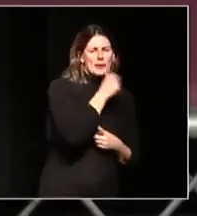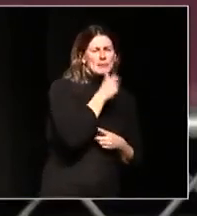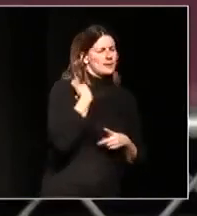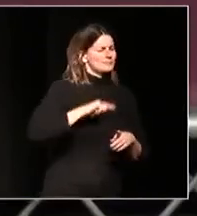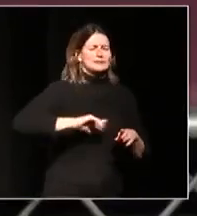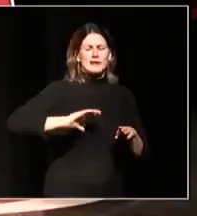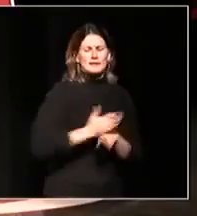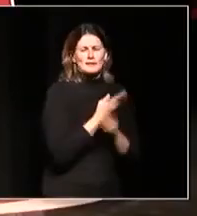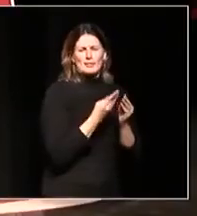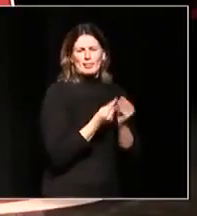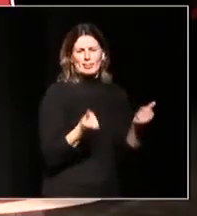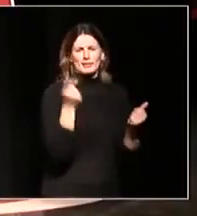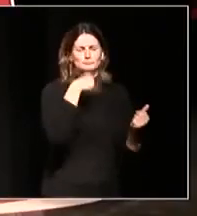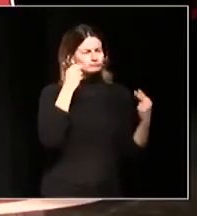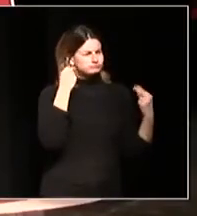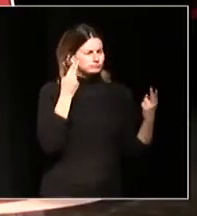temps.